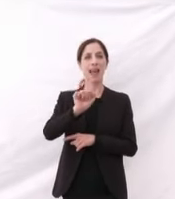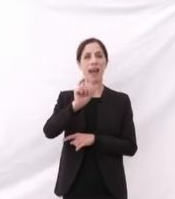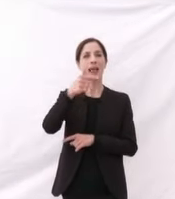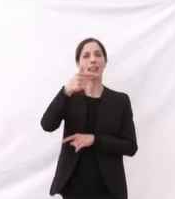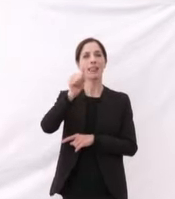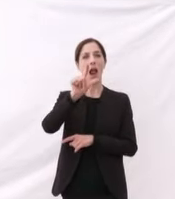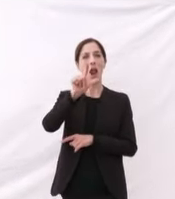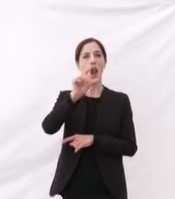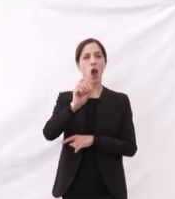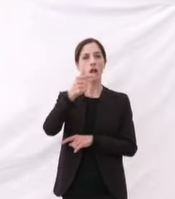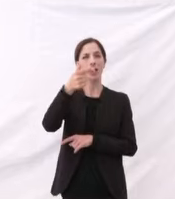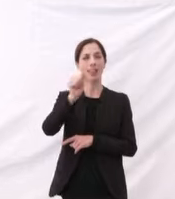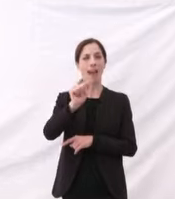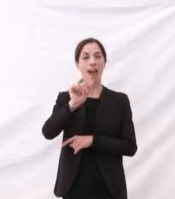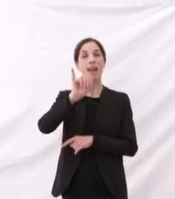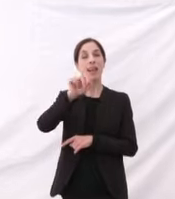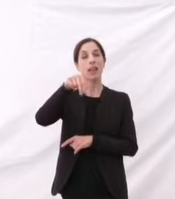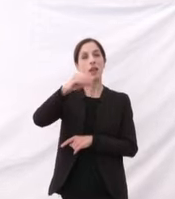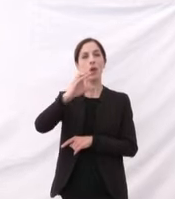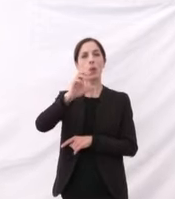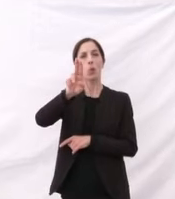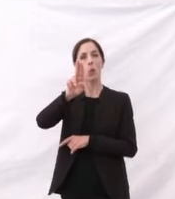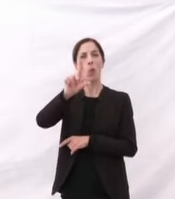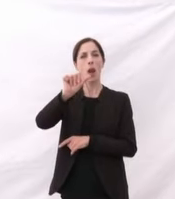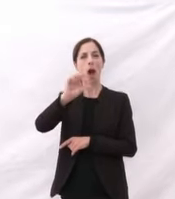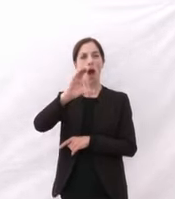Ingullace, nata in Calabria,